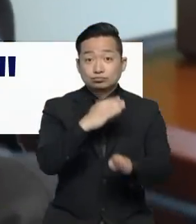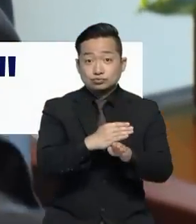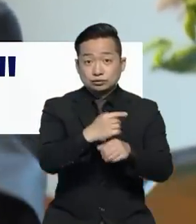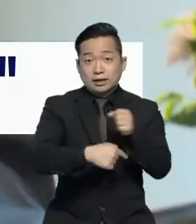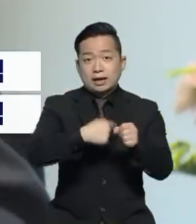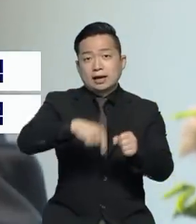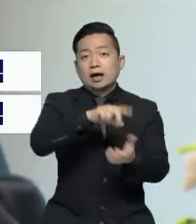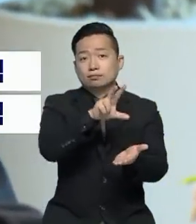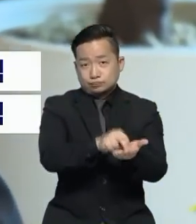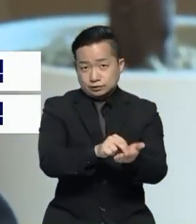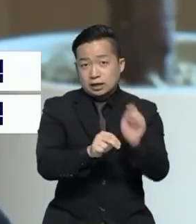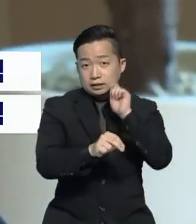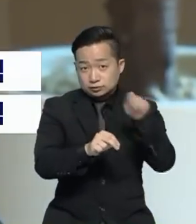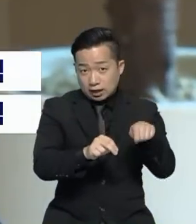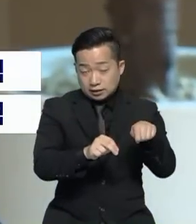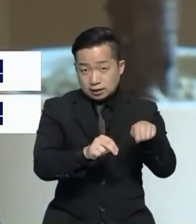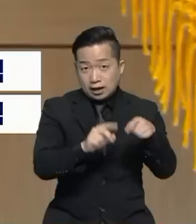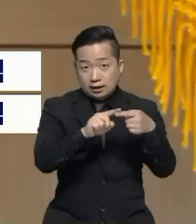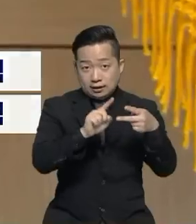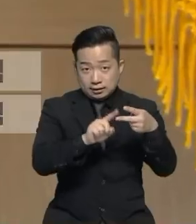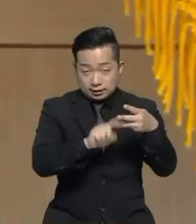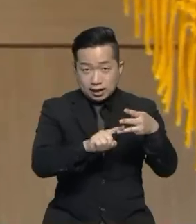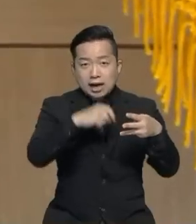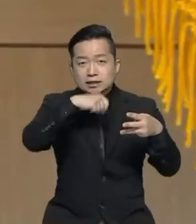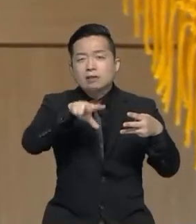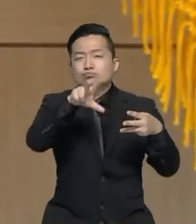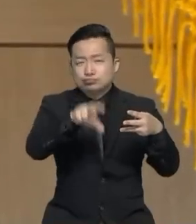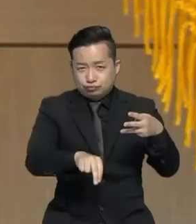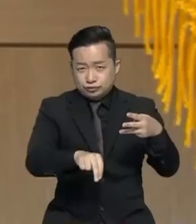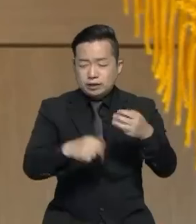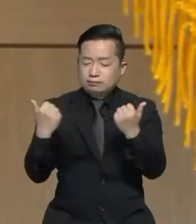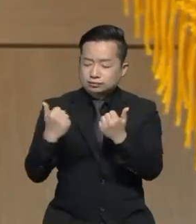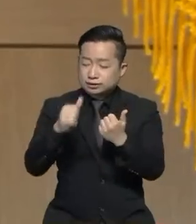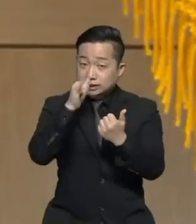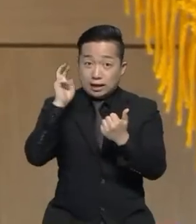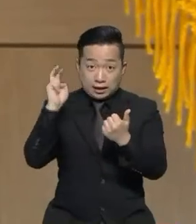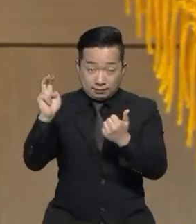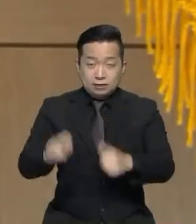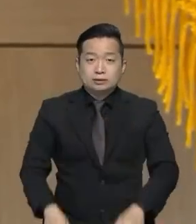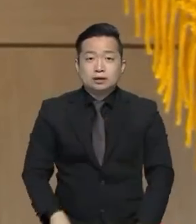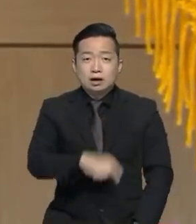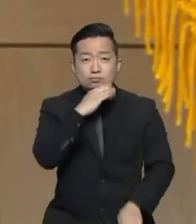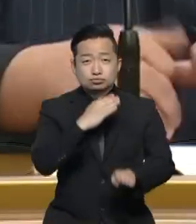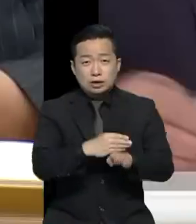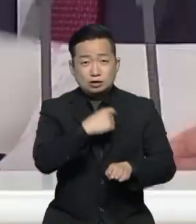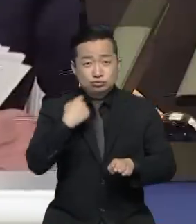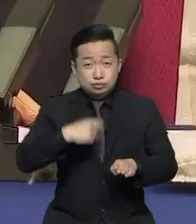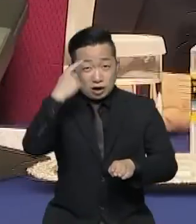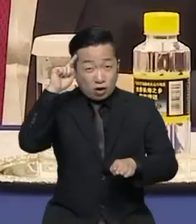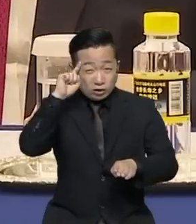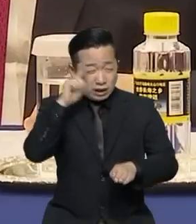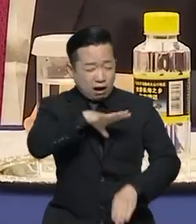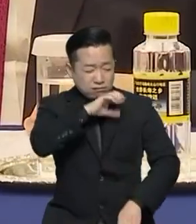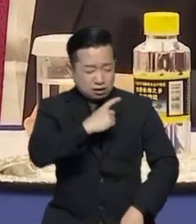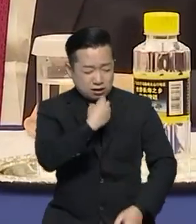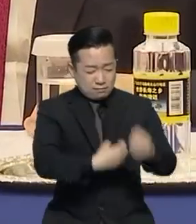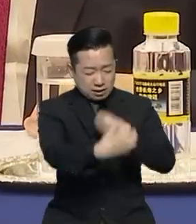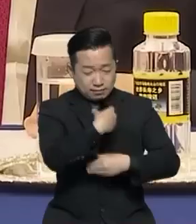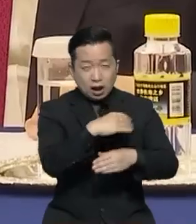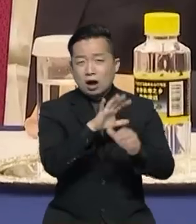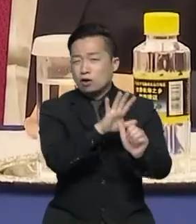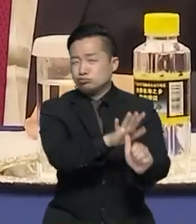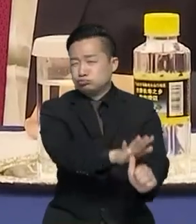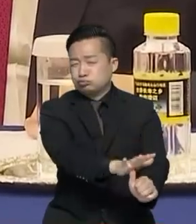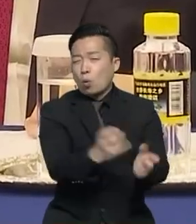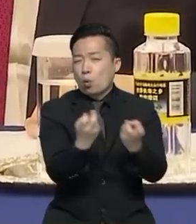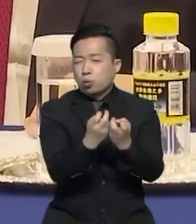함께 우크라이나와 타이완 문제도 정상회담 의제가 될 걸로 보여 북한과 러시아, 중국의 반발을 어떻게 최소화하느냐가